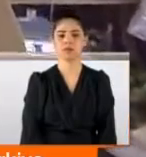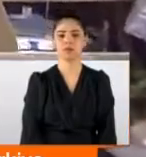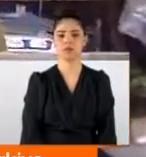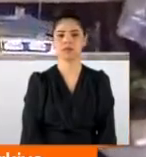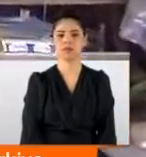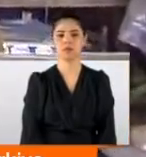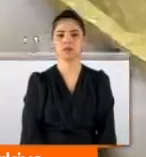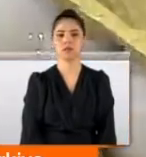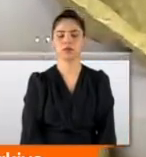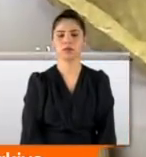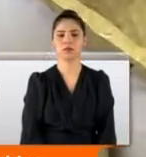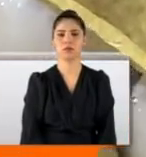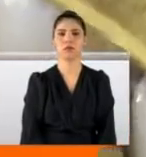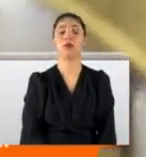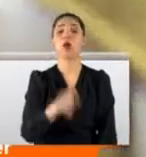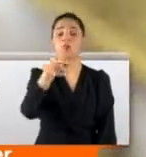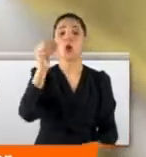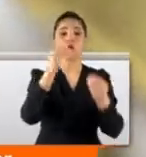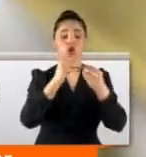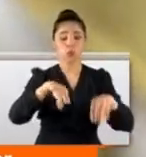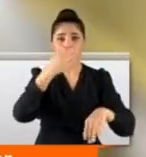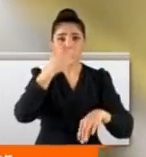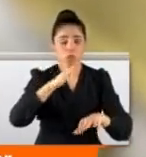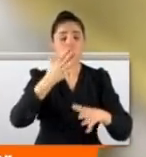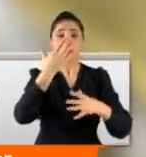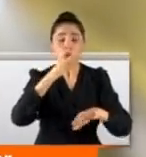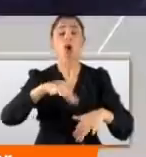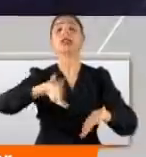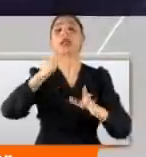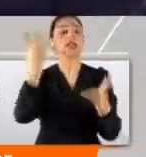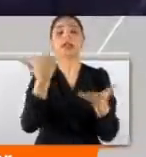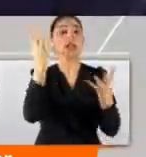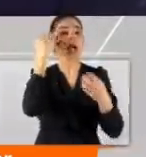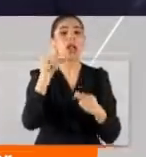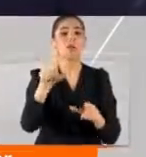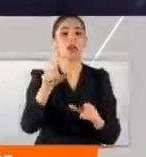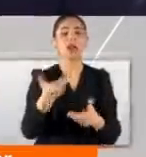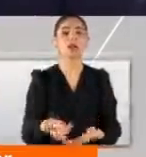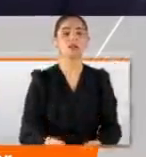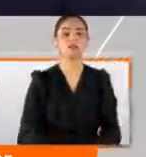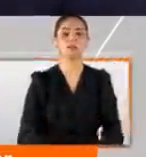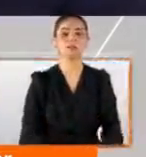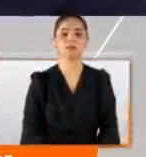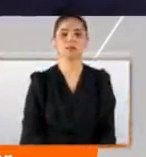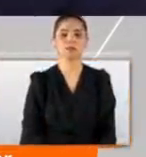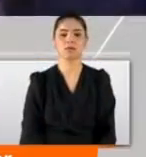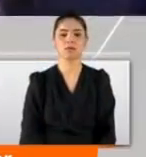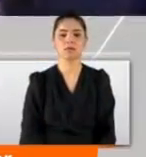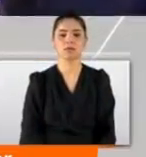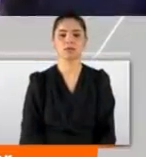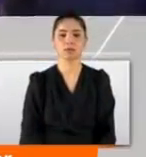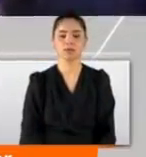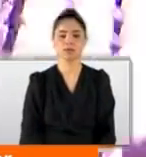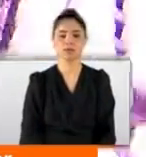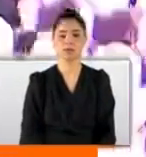75 kuruş, 50 kuruş. Peki yumurtanın organik olup olmadığını nasıl anlayacağız? Anlamıyoruz tabii. Üzerindeki etikete inanıyoruz o kadar. Onu